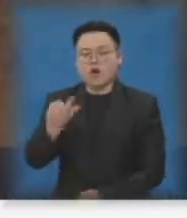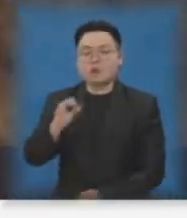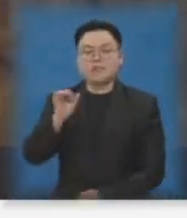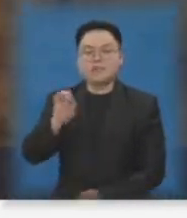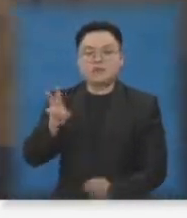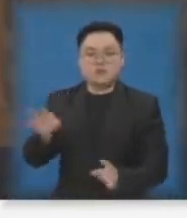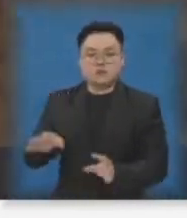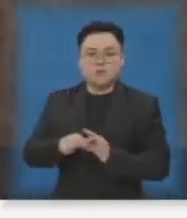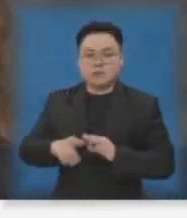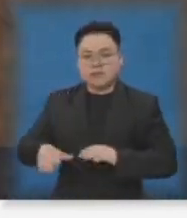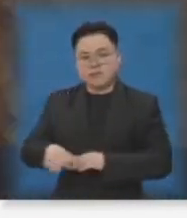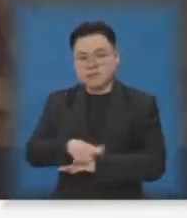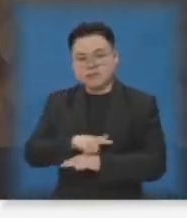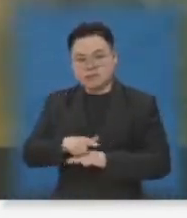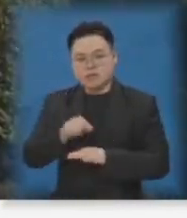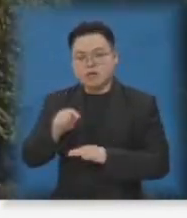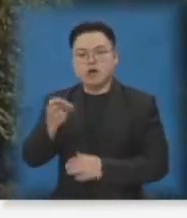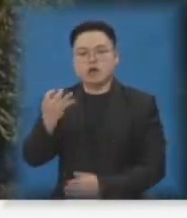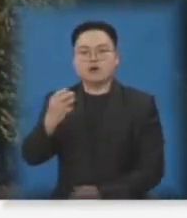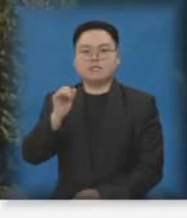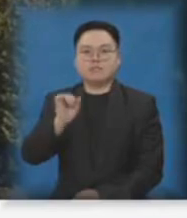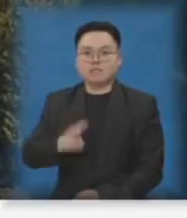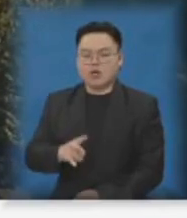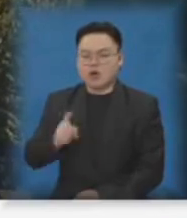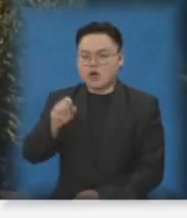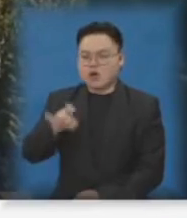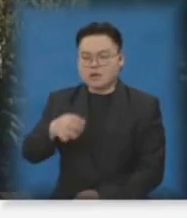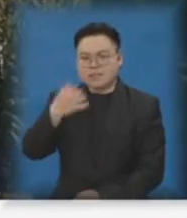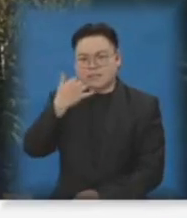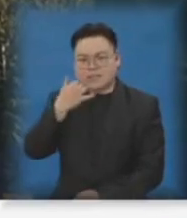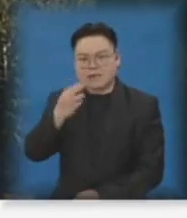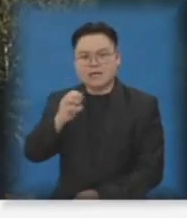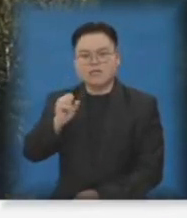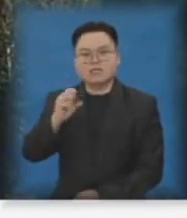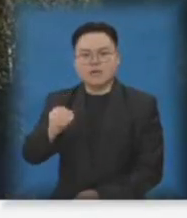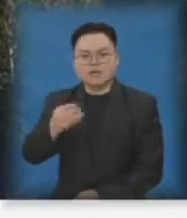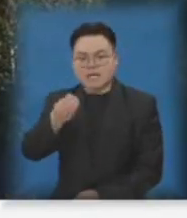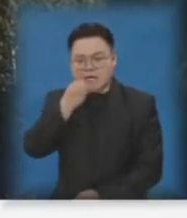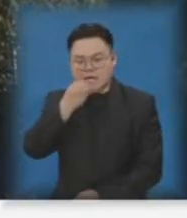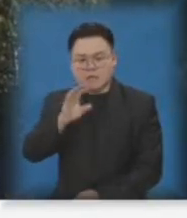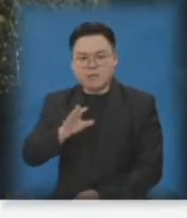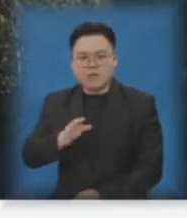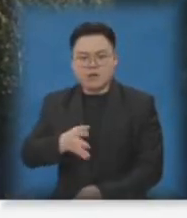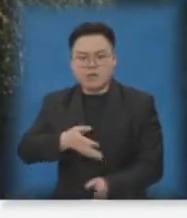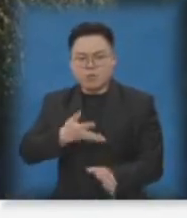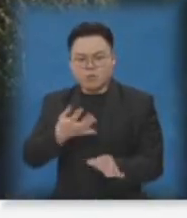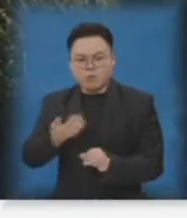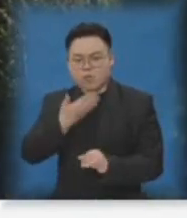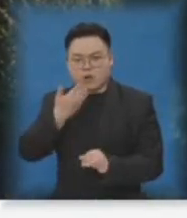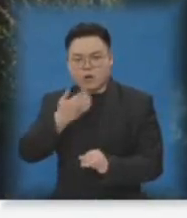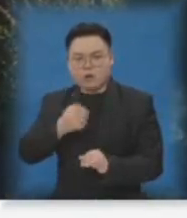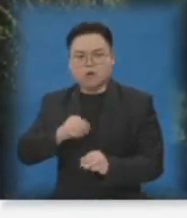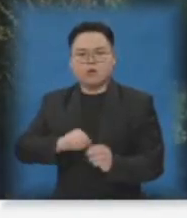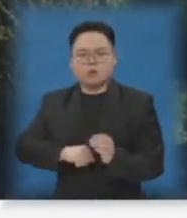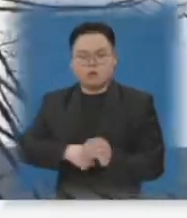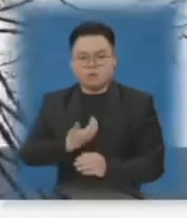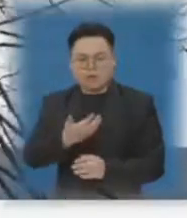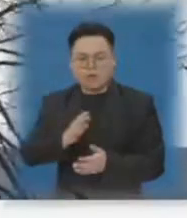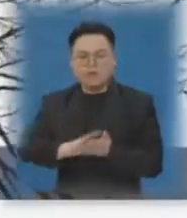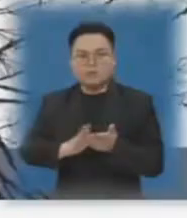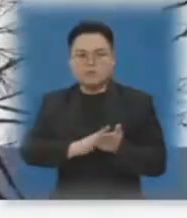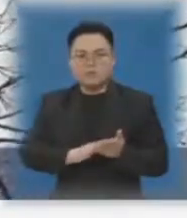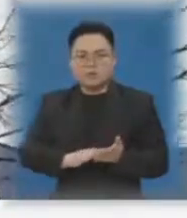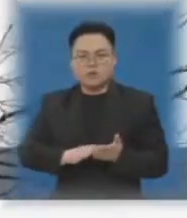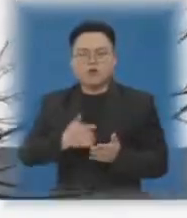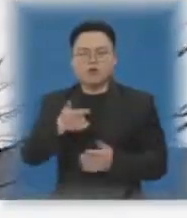эзэлдэг. Энд дэж эдгээр ойн сангийн нөөцийг хортон шавьжинд идэгдэх дороотоос хамгаалах нь шинээр мод тарих суулгахаас дутгааргүй чухал ач